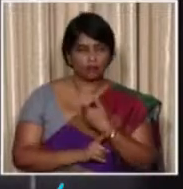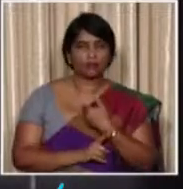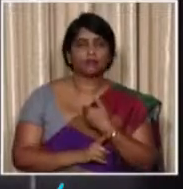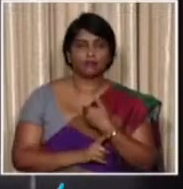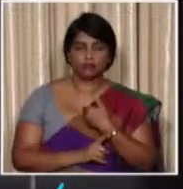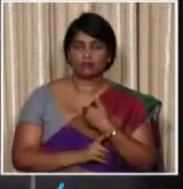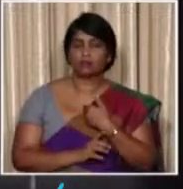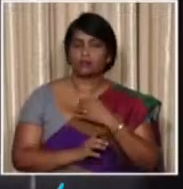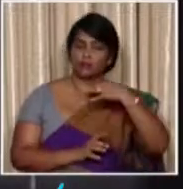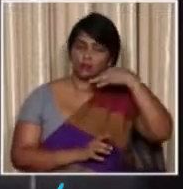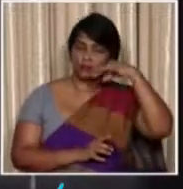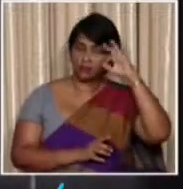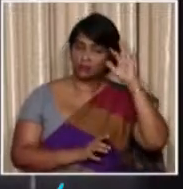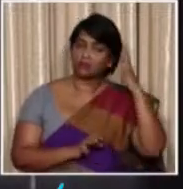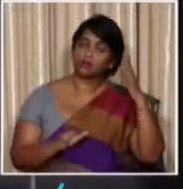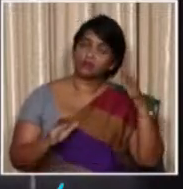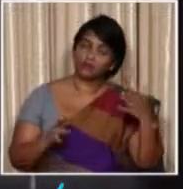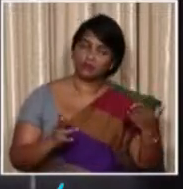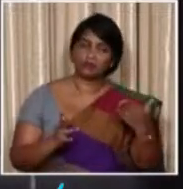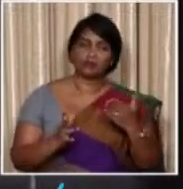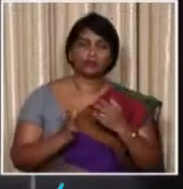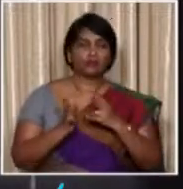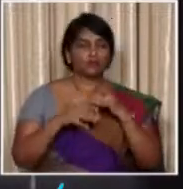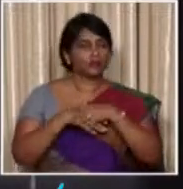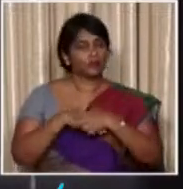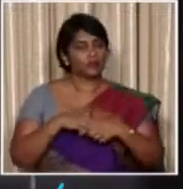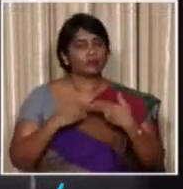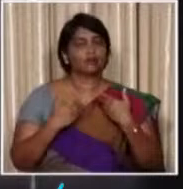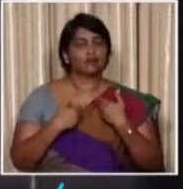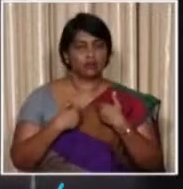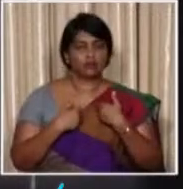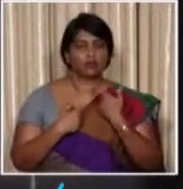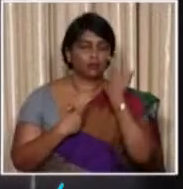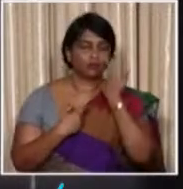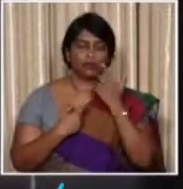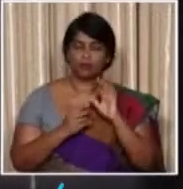අපට සිංහල මොන ජාතිනුවත් මේ රටේ අපි ඒ ගැන